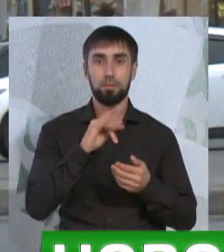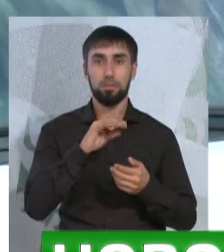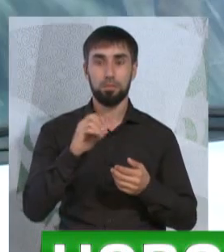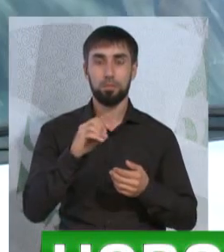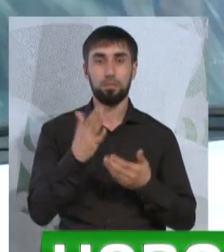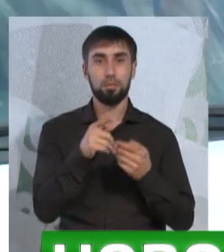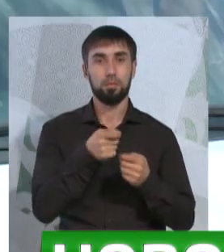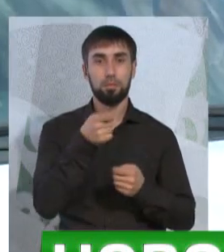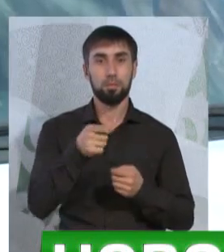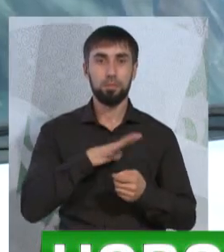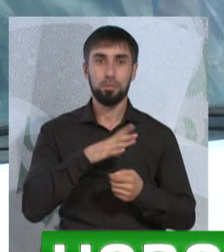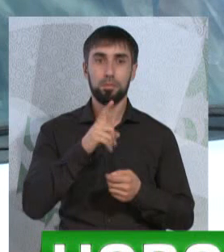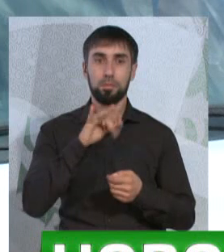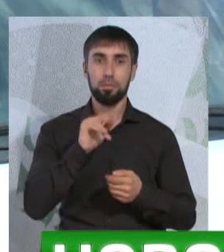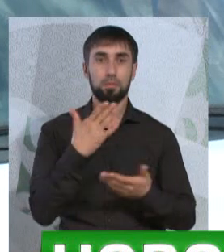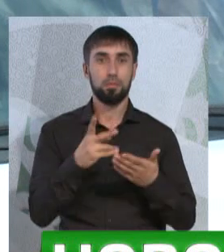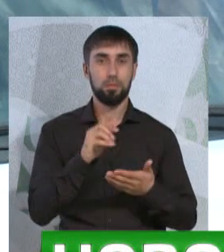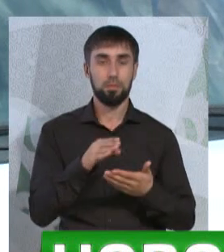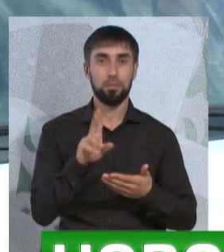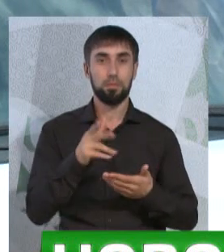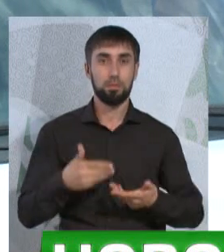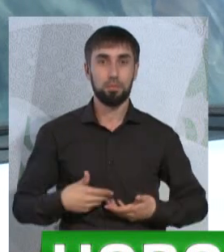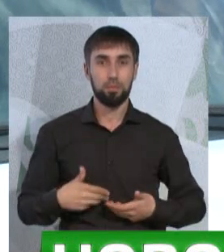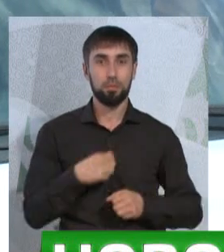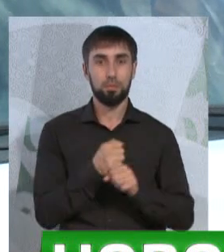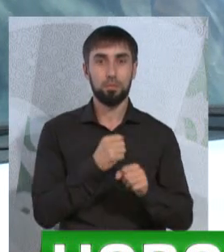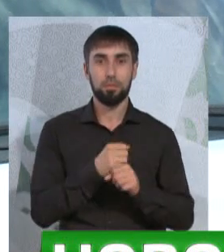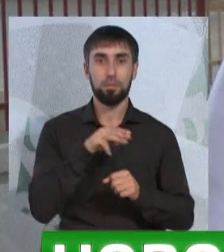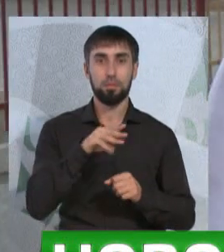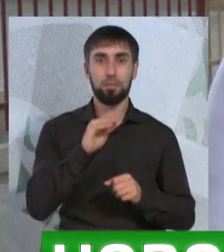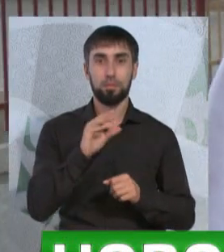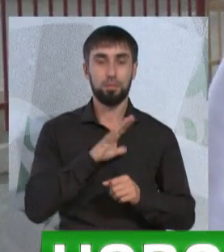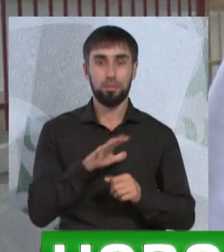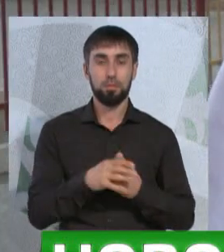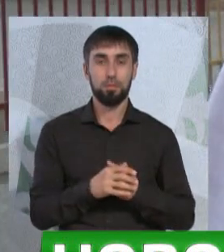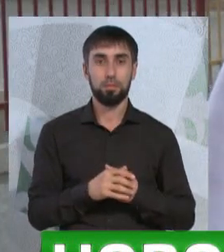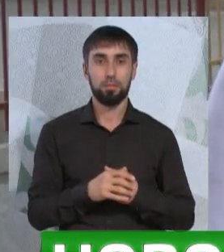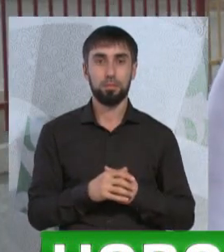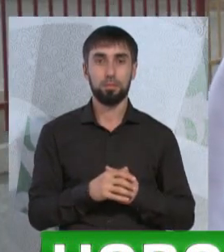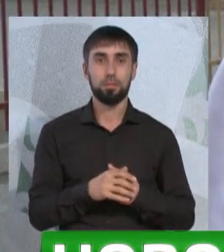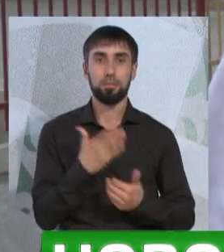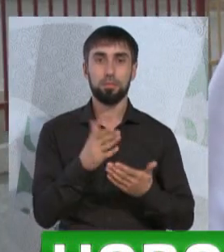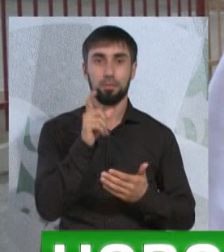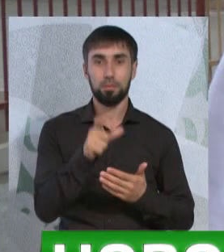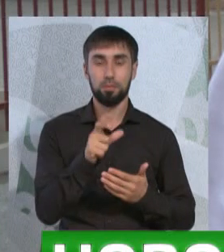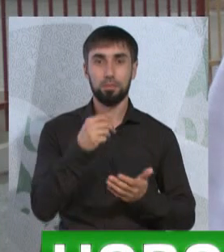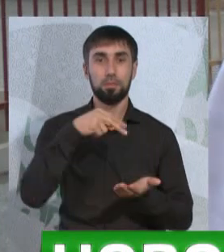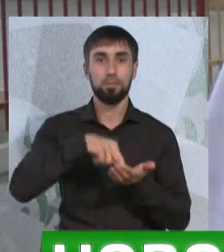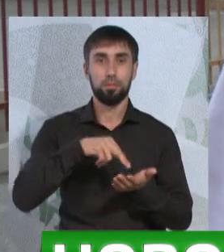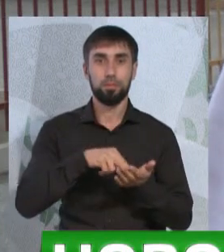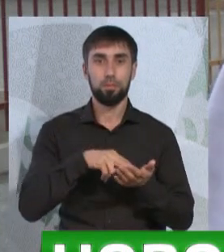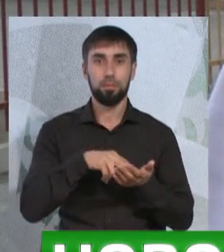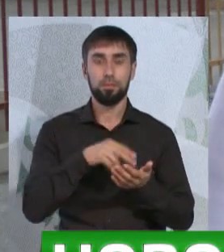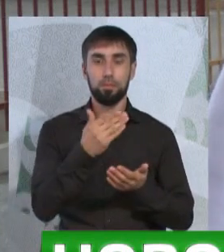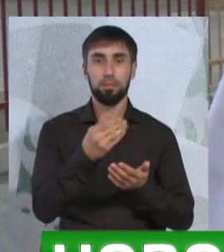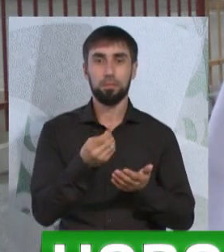того, подавали они заявку или нет, если только жильцы не создали свое ТСЖ. Обговаривать этот момент. Если их тарифная, как бы сказать,